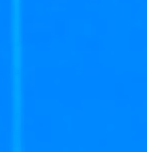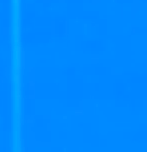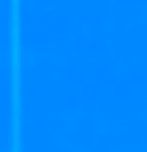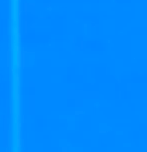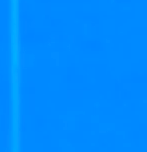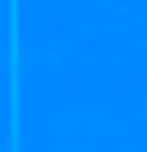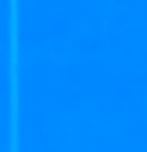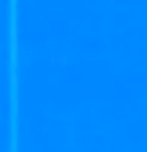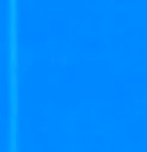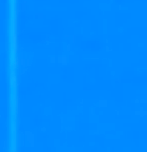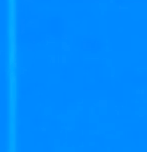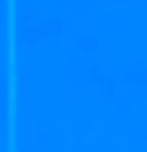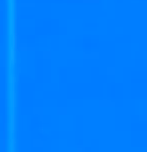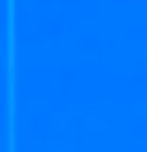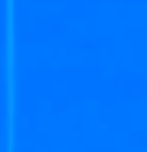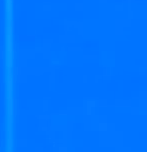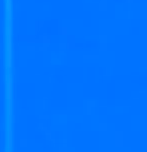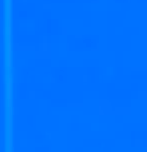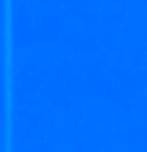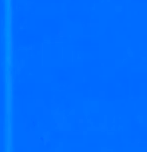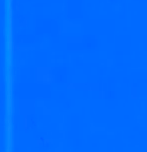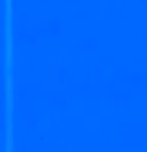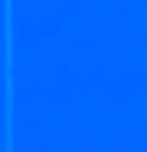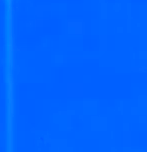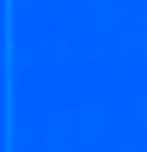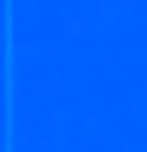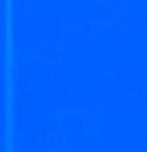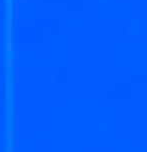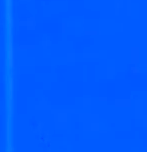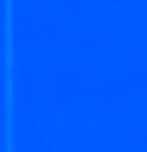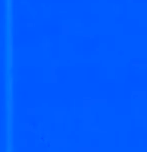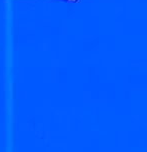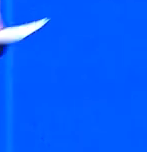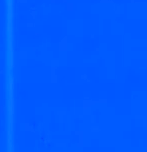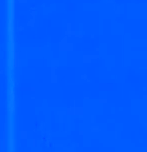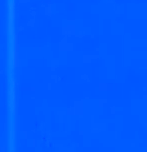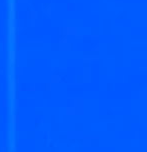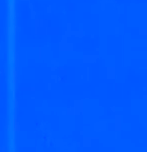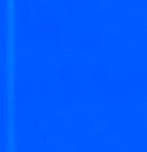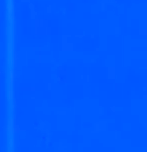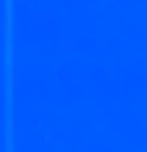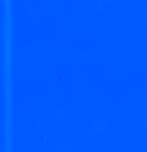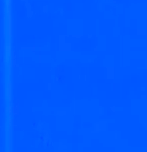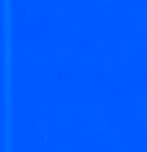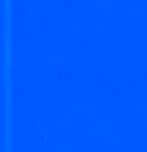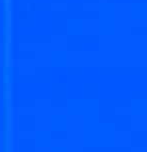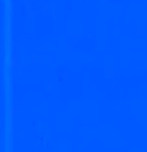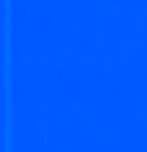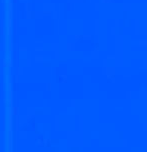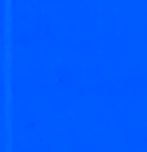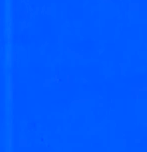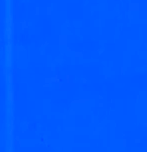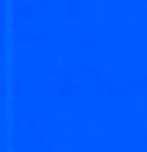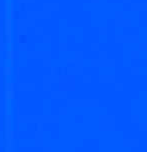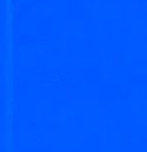kembali lagi di puncak perayaan hari guru nasional 2022 serentak berinovasi wujudkan